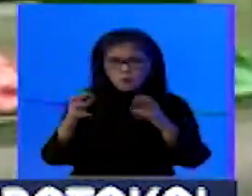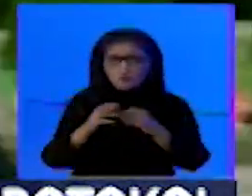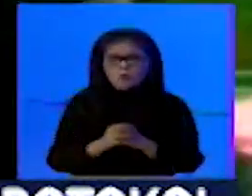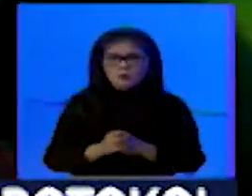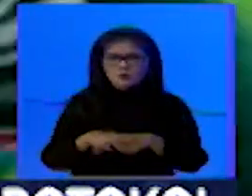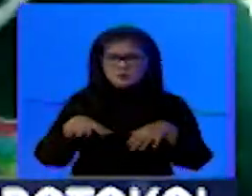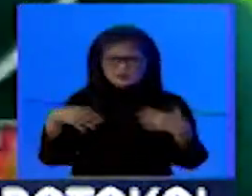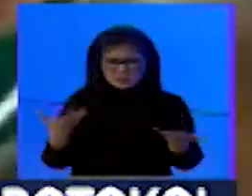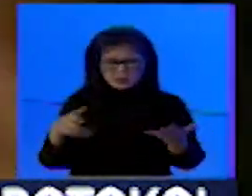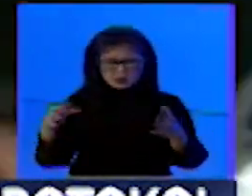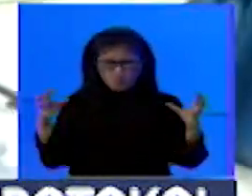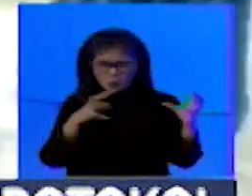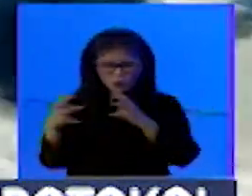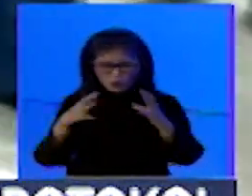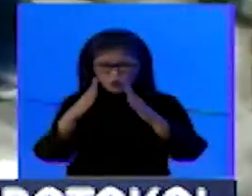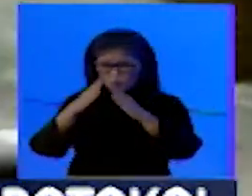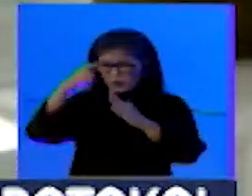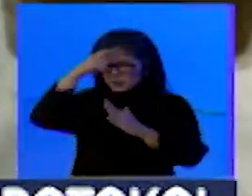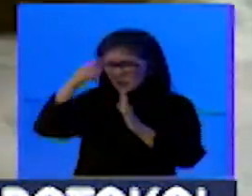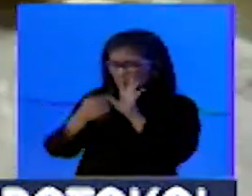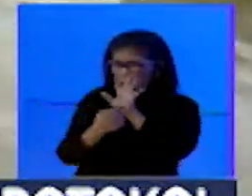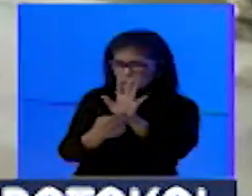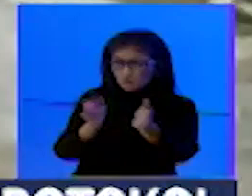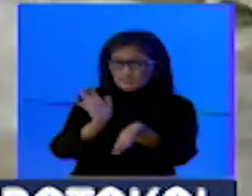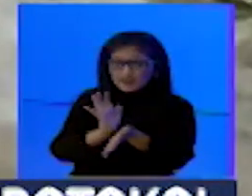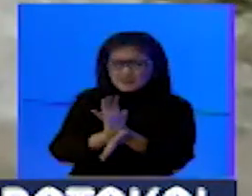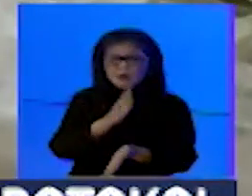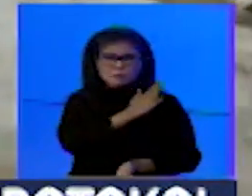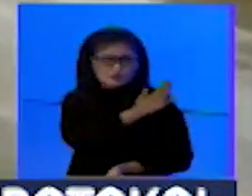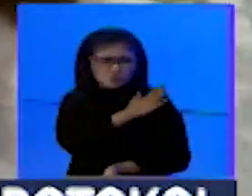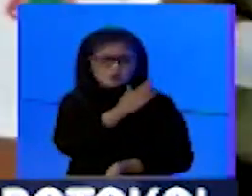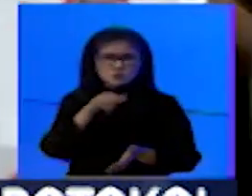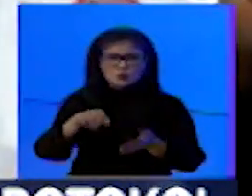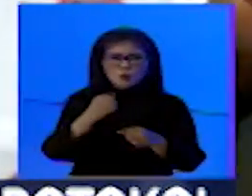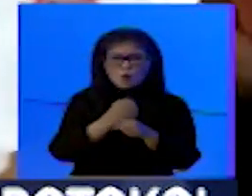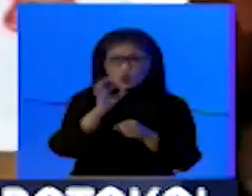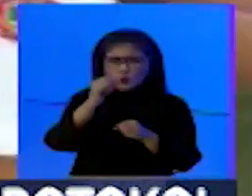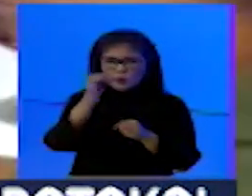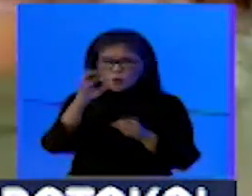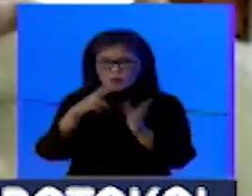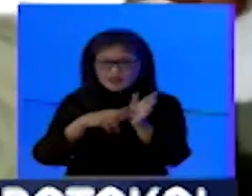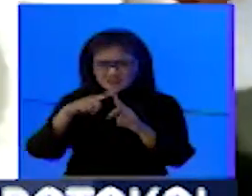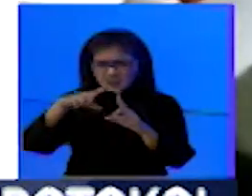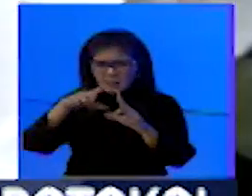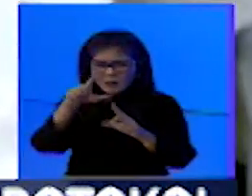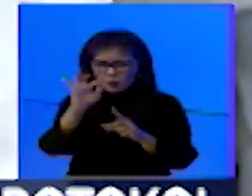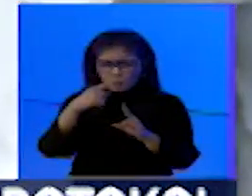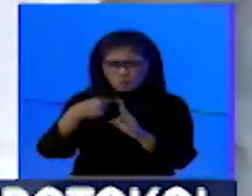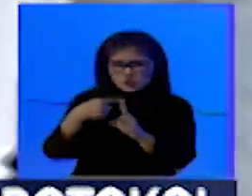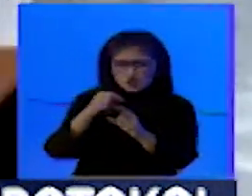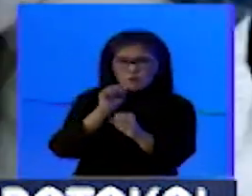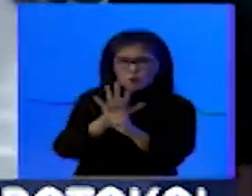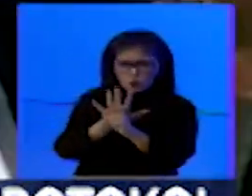Keributan terjadi saat pihak rumah sakit menyatakan bahwa mantan Bupati Kabupaten Gorontalo dua periode ini terkonfirmasi positif COVID-19 dan